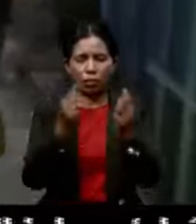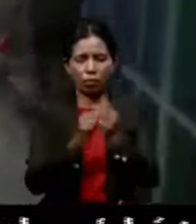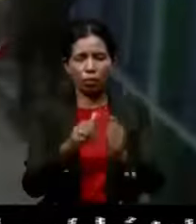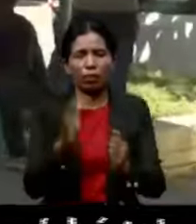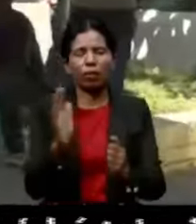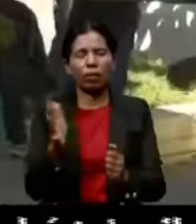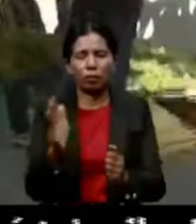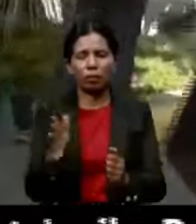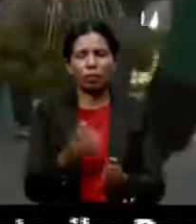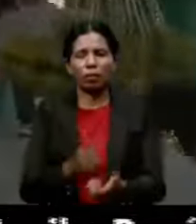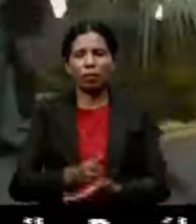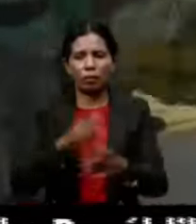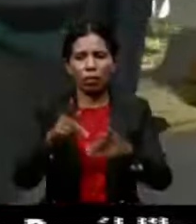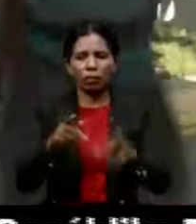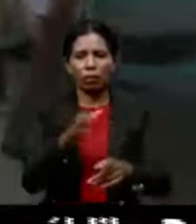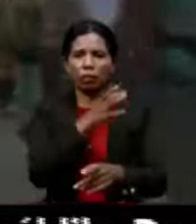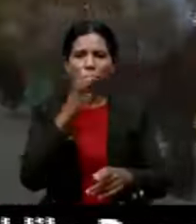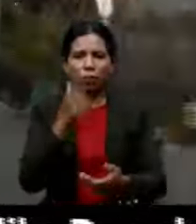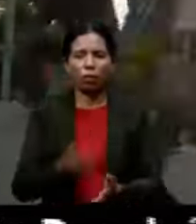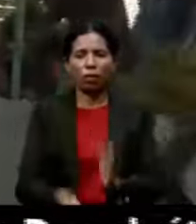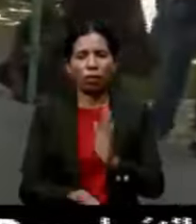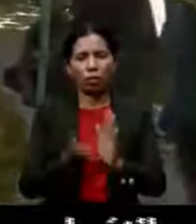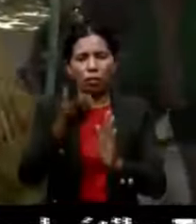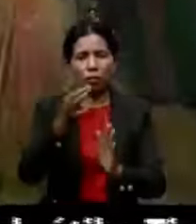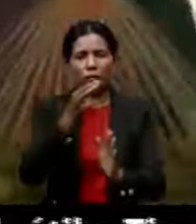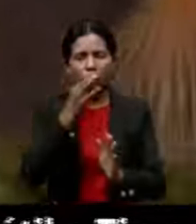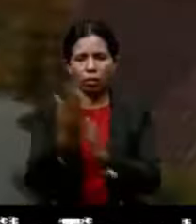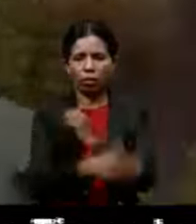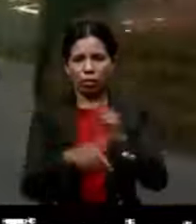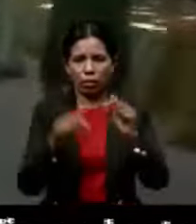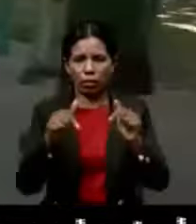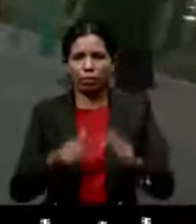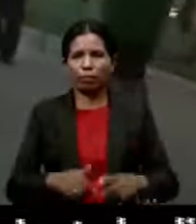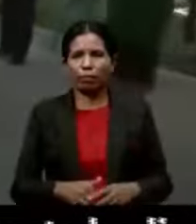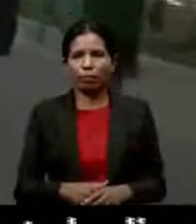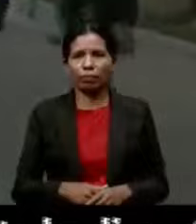resin, atu apoia povo agricultor sira, ho di hasai produsa ungi railaran. Tito Silva, GMN.